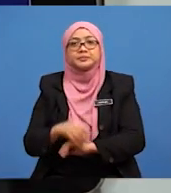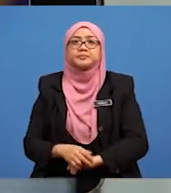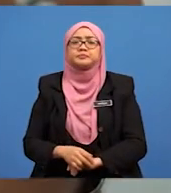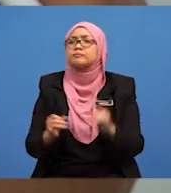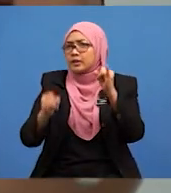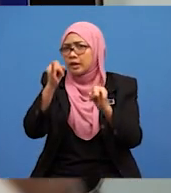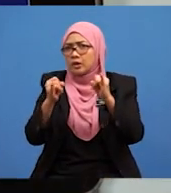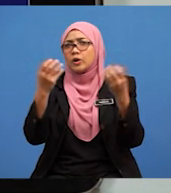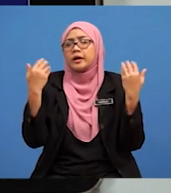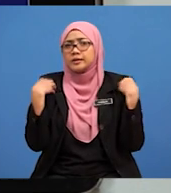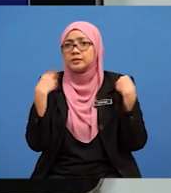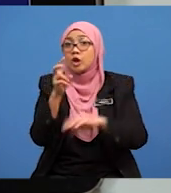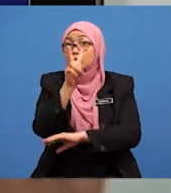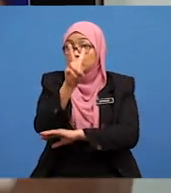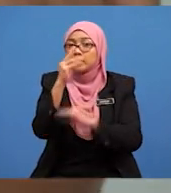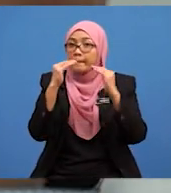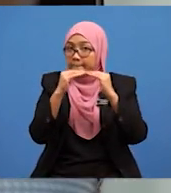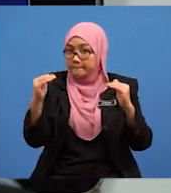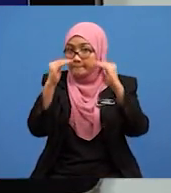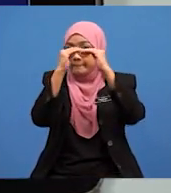Jika dia mempunyai dua petala,